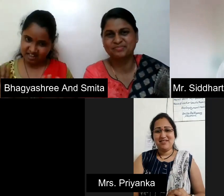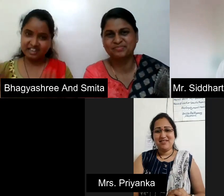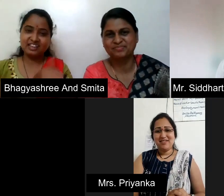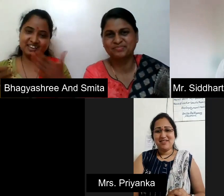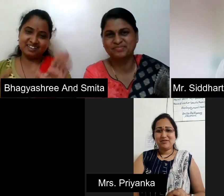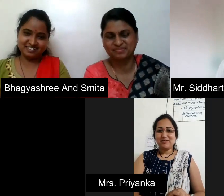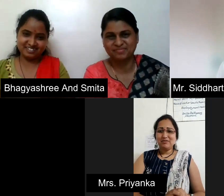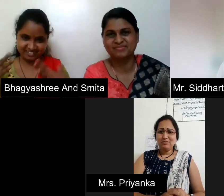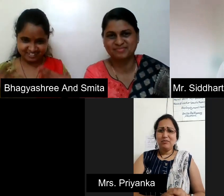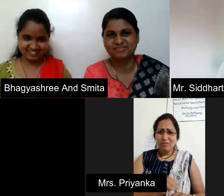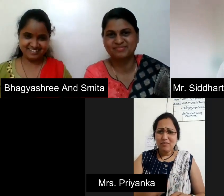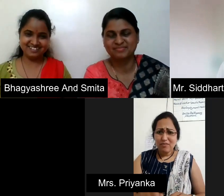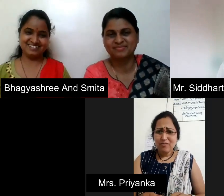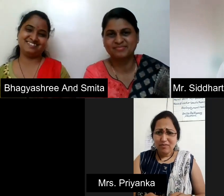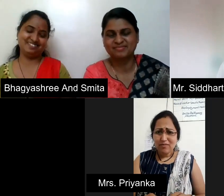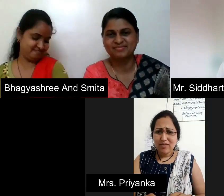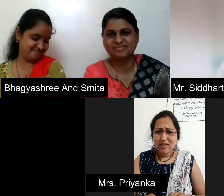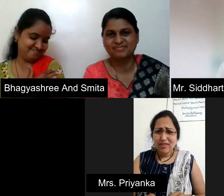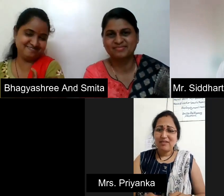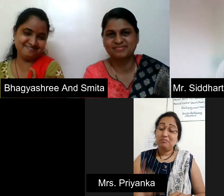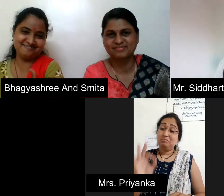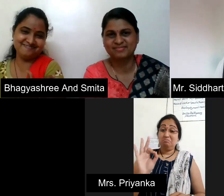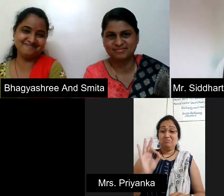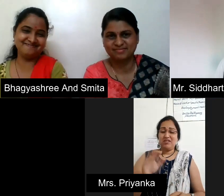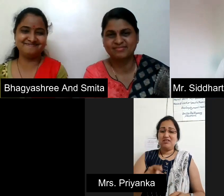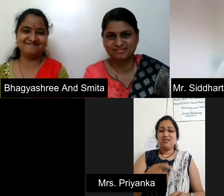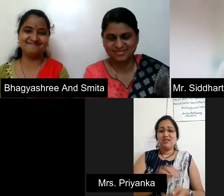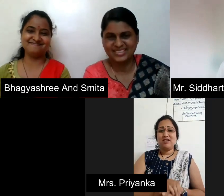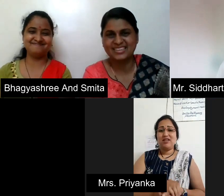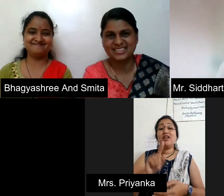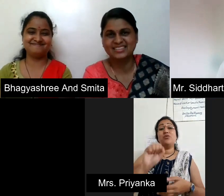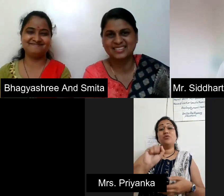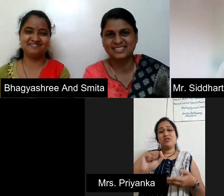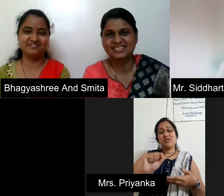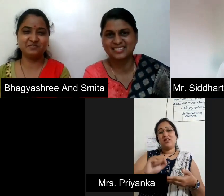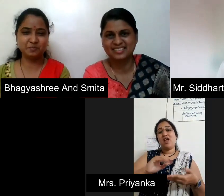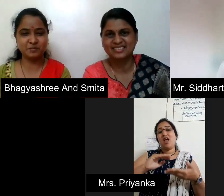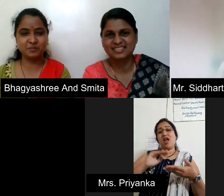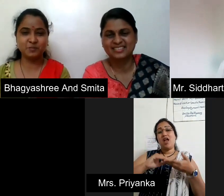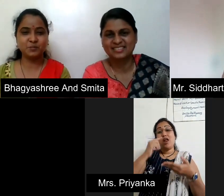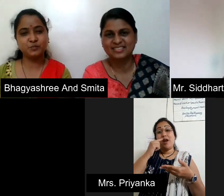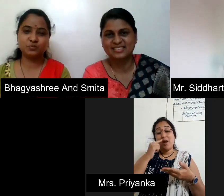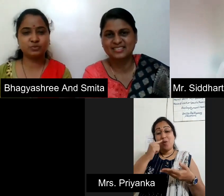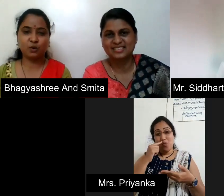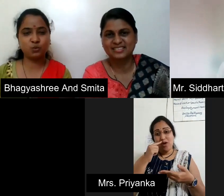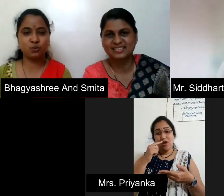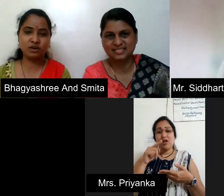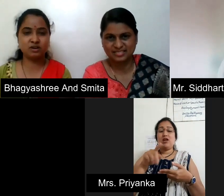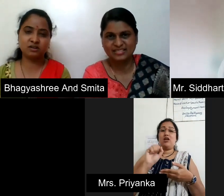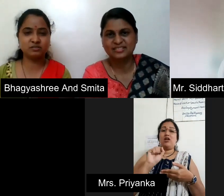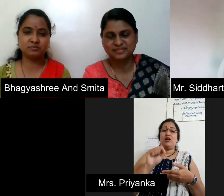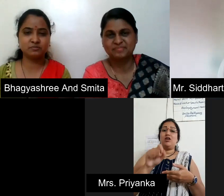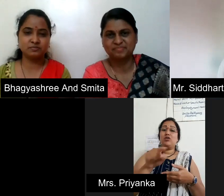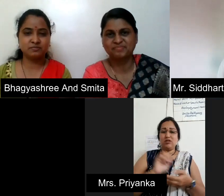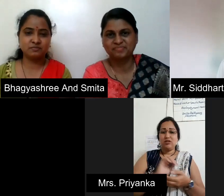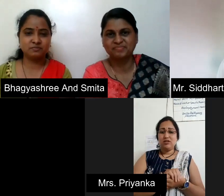कि भाग्यश्री और भाग्यश्री के जो जो जो हस्बैंड हैं, उनके जो उनके जो उनके जो बेटर हाफ हैं,